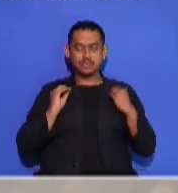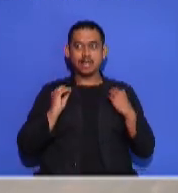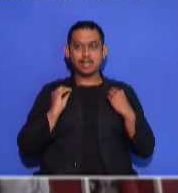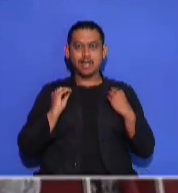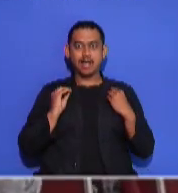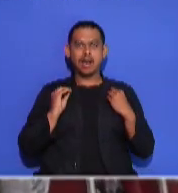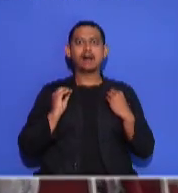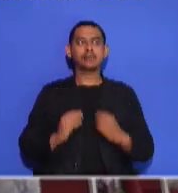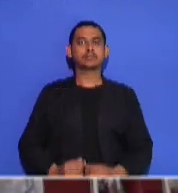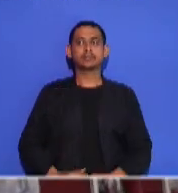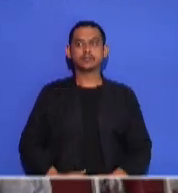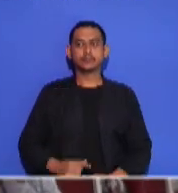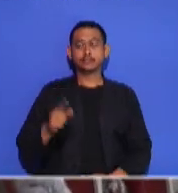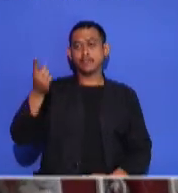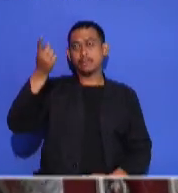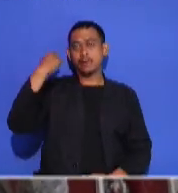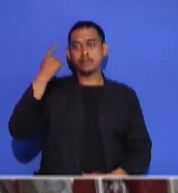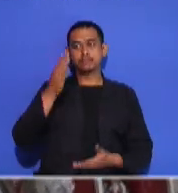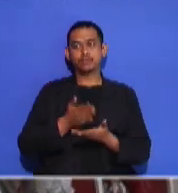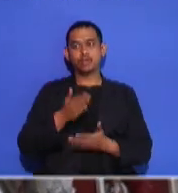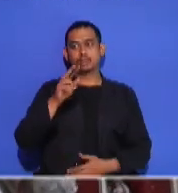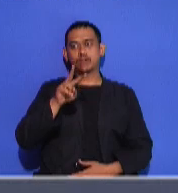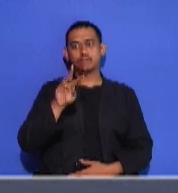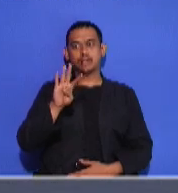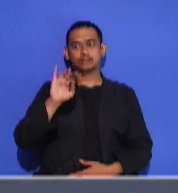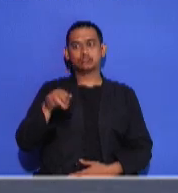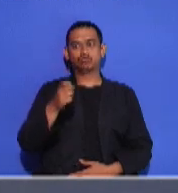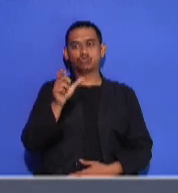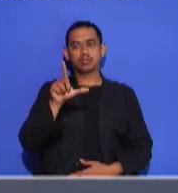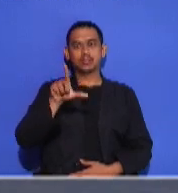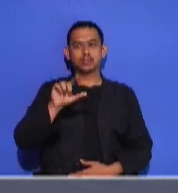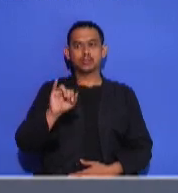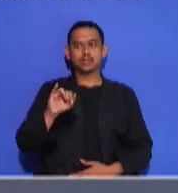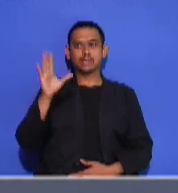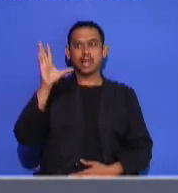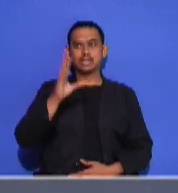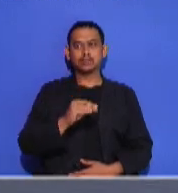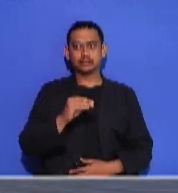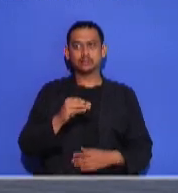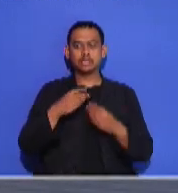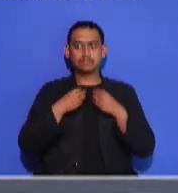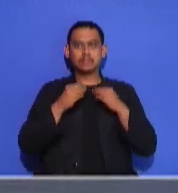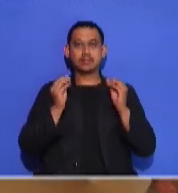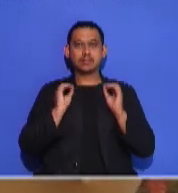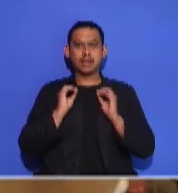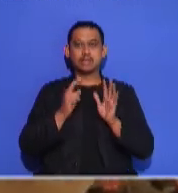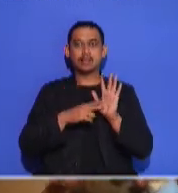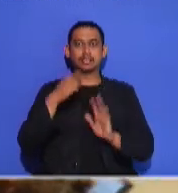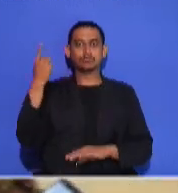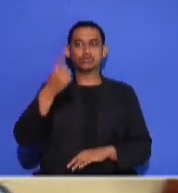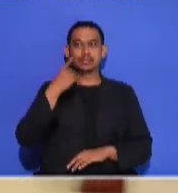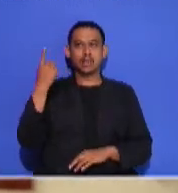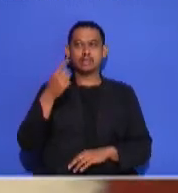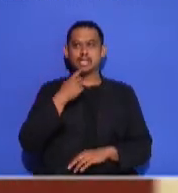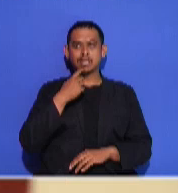Pemerintah resmi menetapkan tanggal 24 Juli sebagai Hari Kebaya Nasional dalam Keputusan Presiden Nomor 19 Tahun 2023 tentang